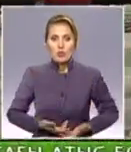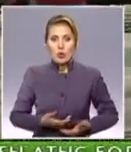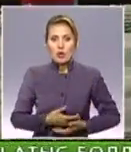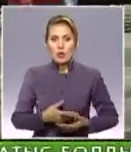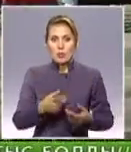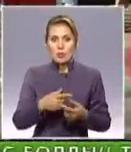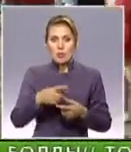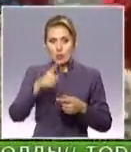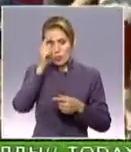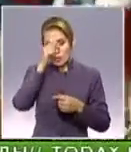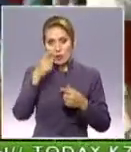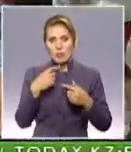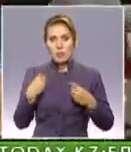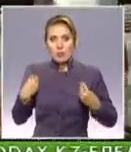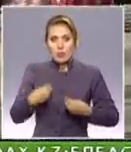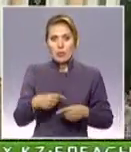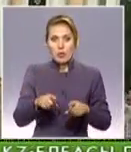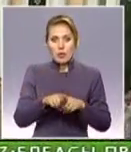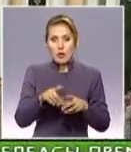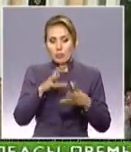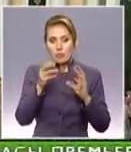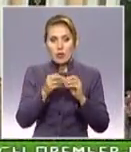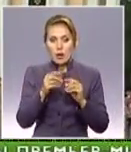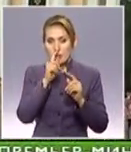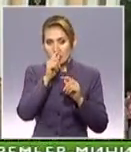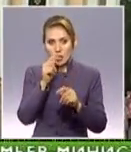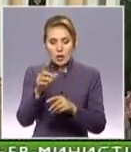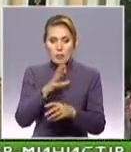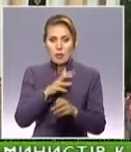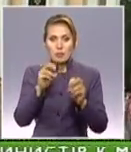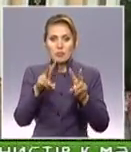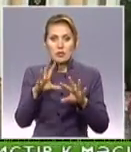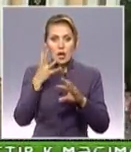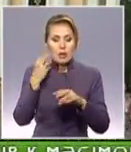кеудеше мен бас киімдер таратылды. Олжас Оспанжанов, Арсен Сандыбаев, Алматы телеарнасы.